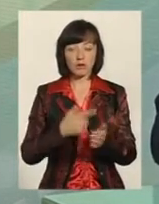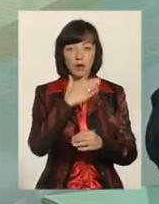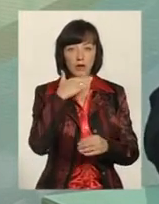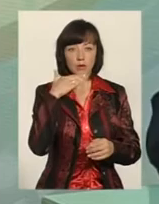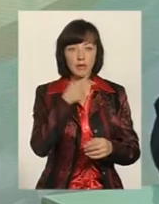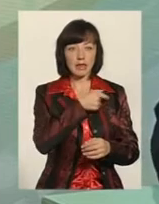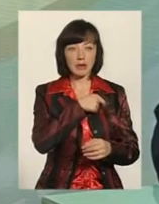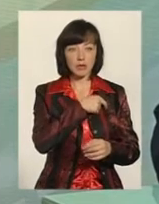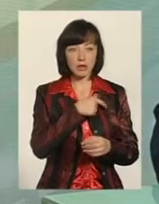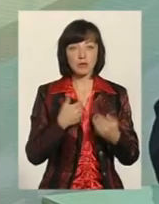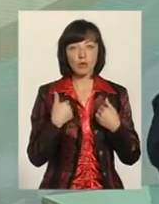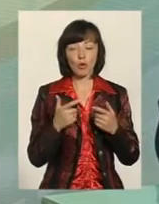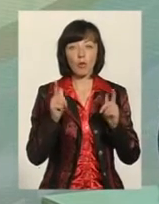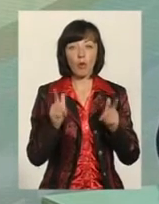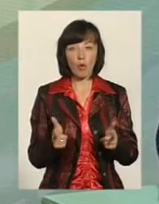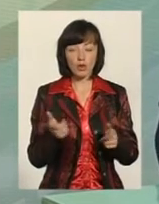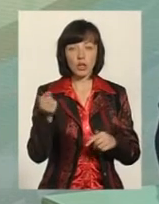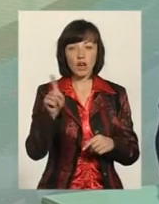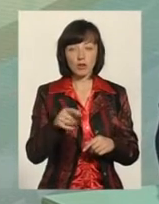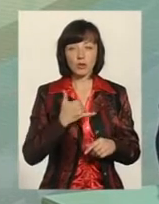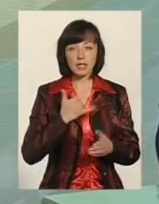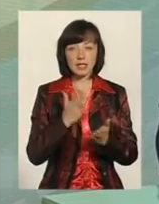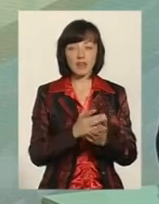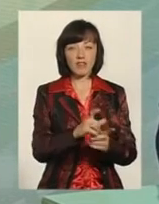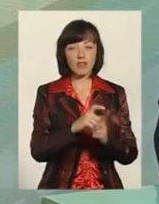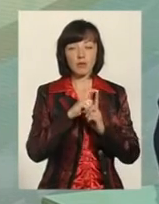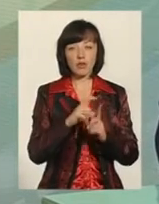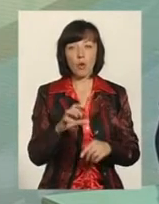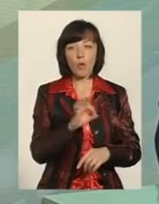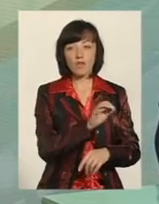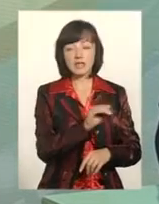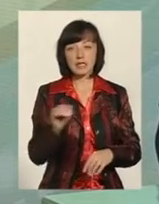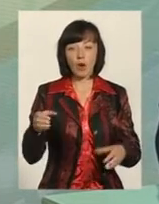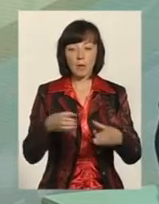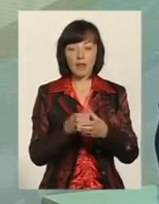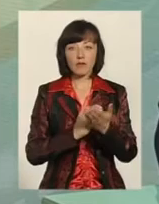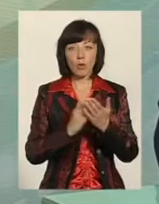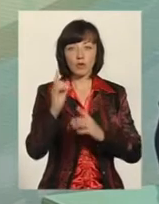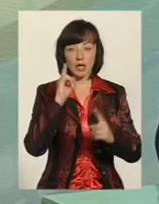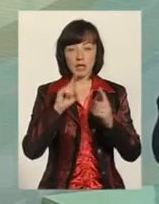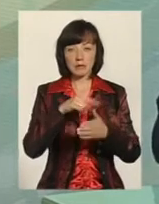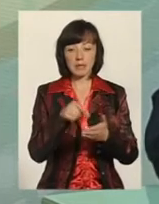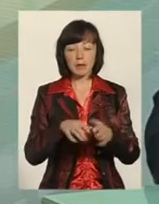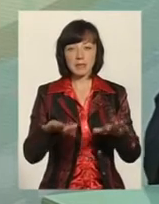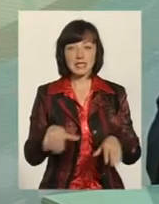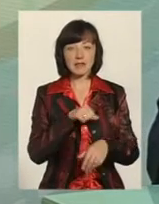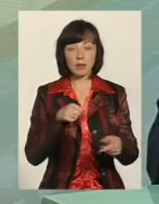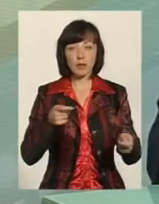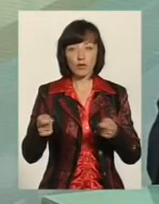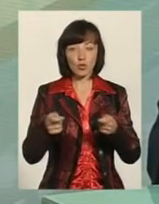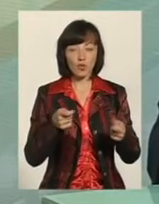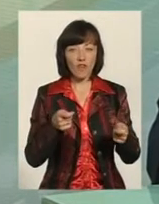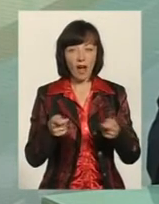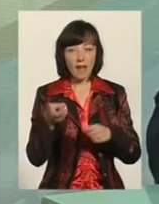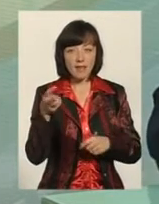депутатам, і зі мною погодились, до речі, в нас є відповідь офіційна Комітету Верховної Ради з питань місцевого самоврядування державного